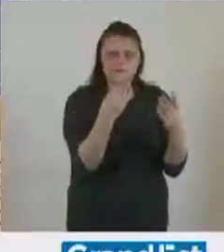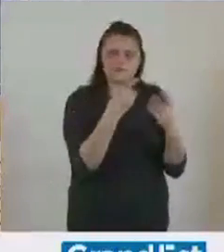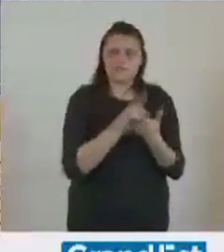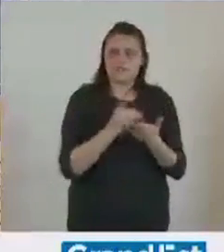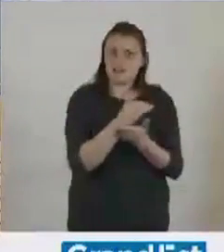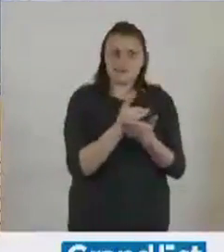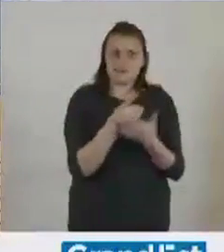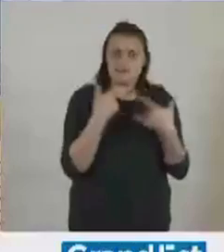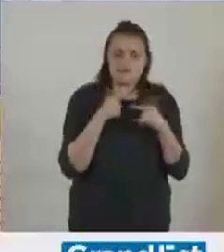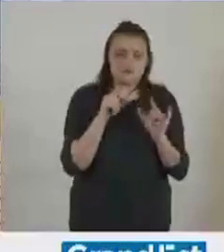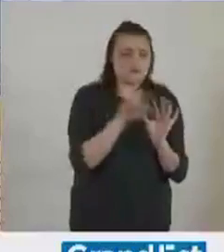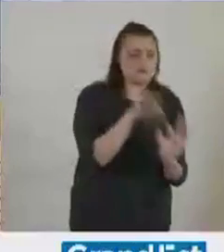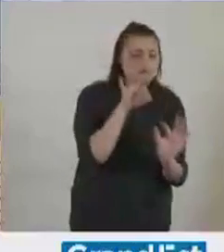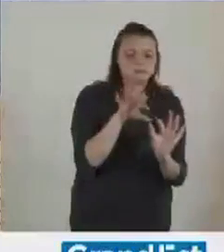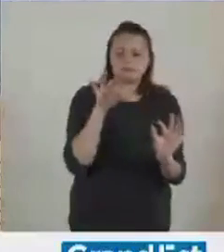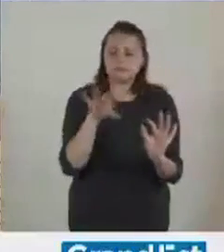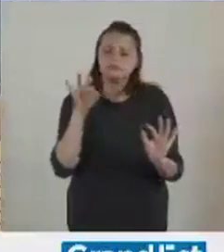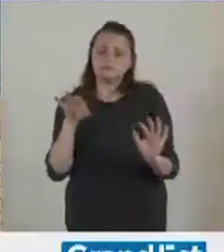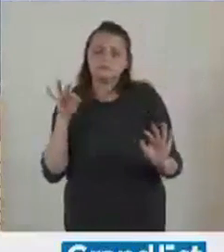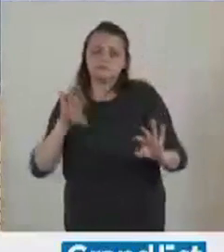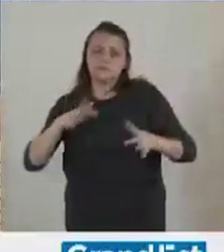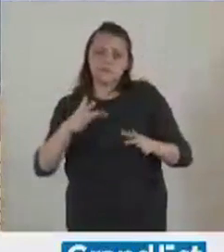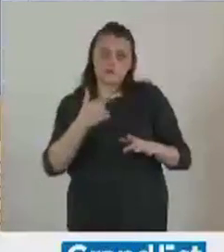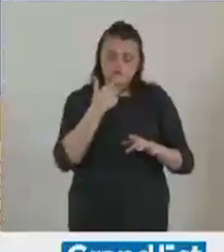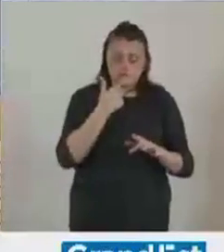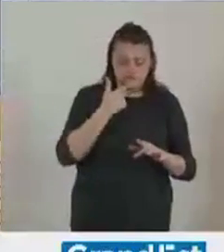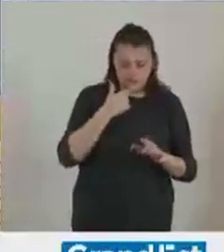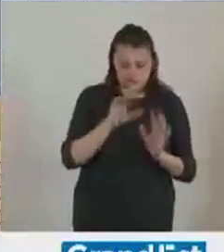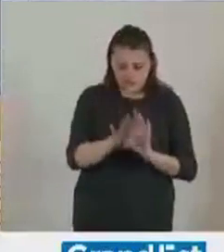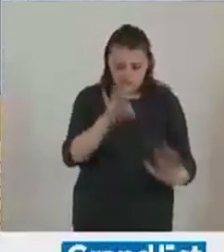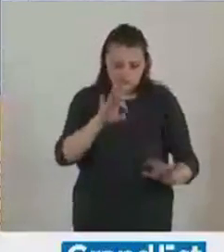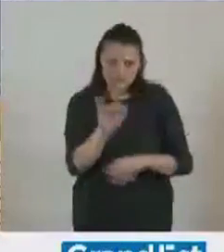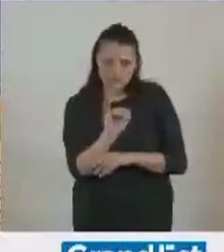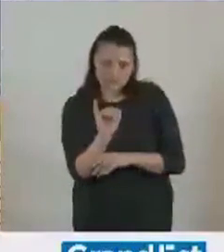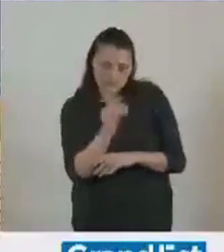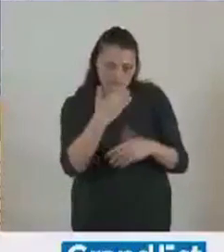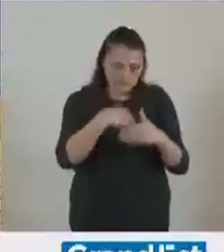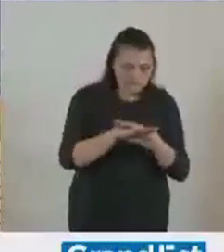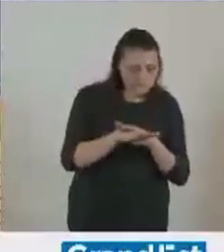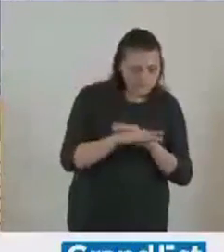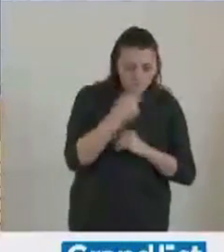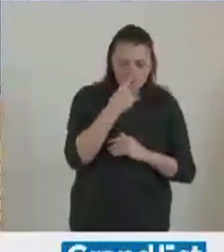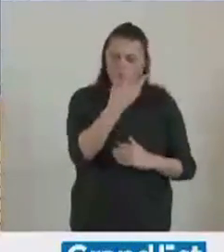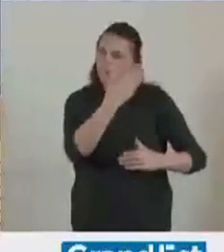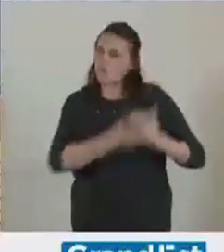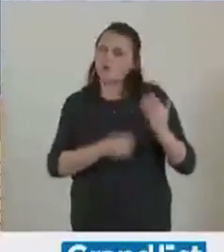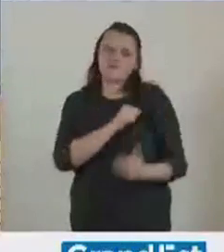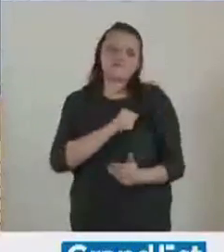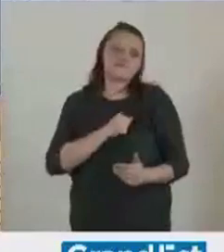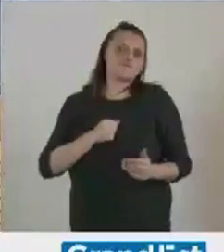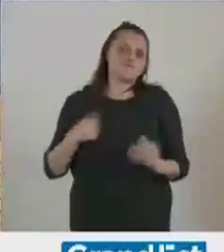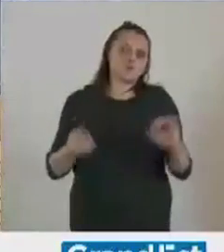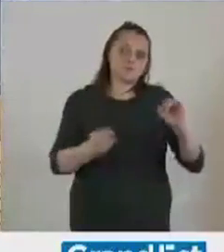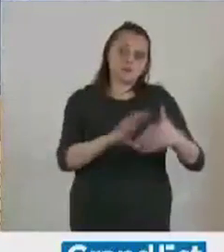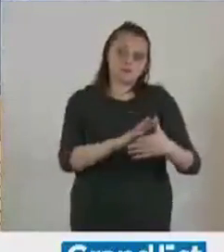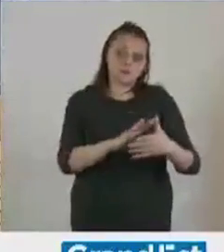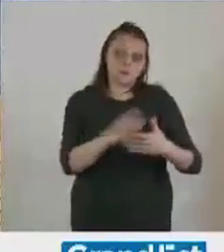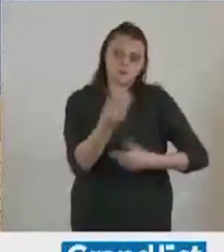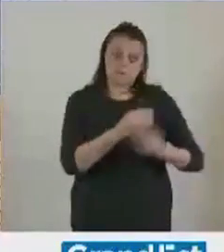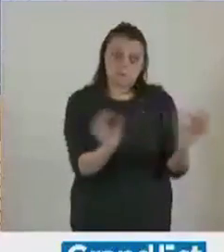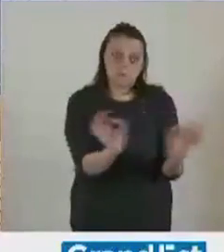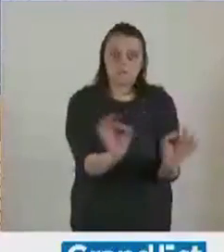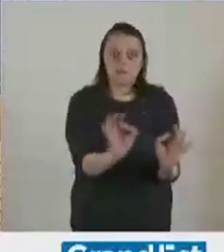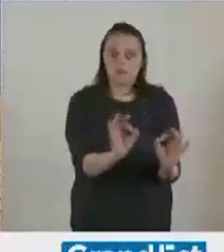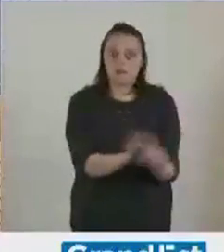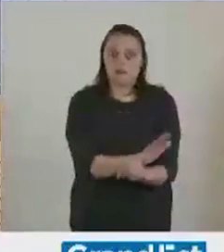les territoires les plus handicapés aujourd'hui par un débit Internet insuffisant, voire inexistant. Autant dire qu'ils seront les premiers équipés,